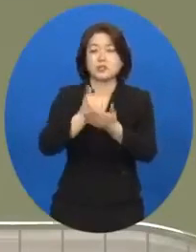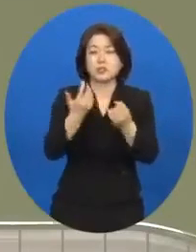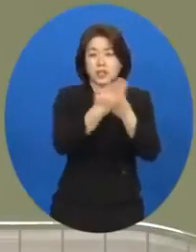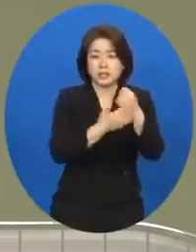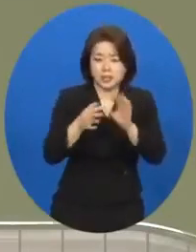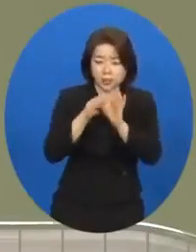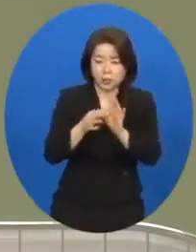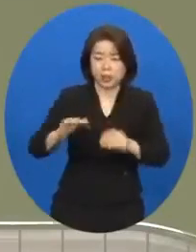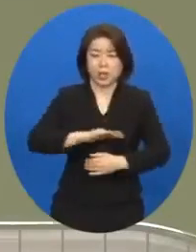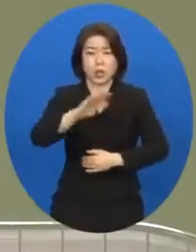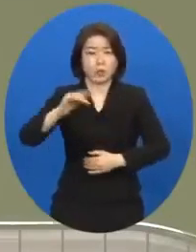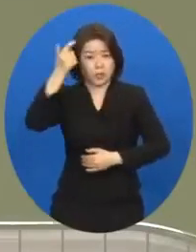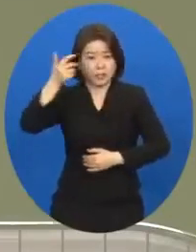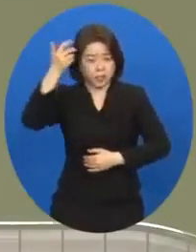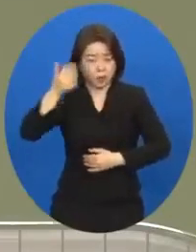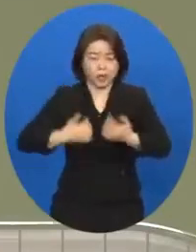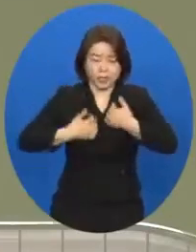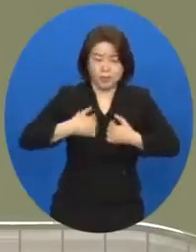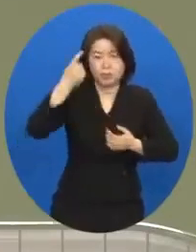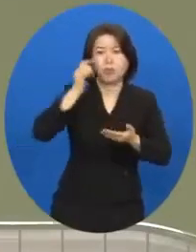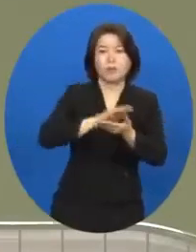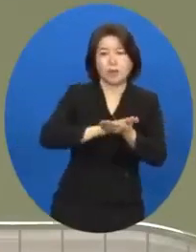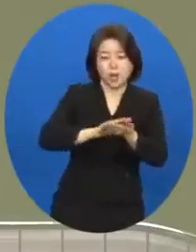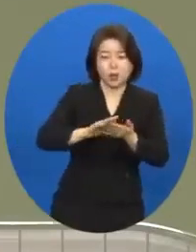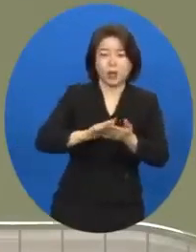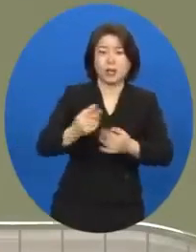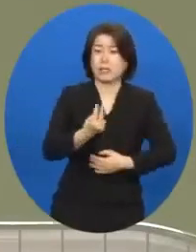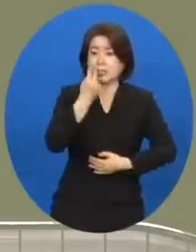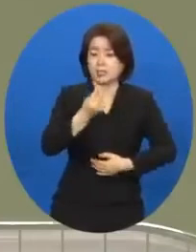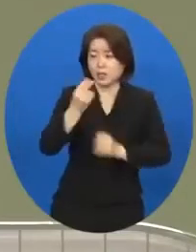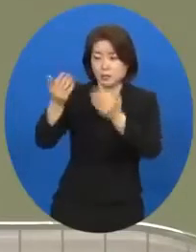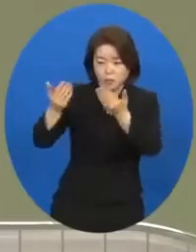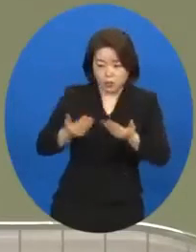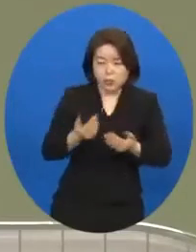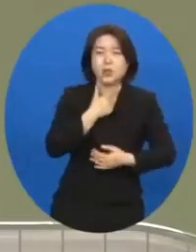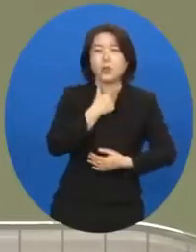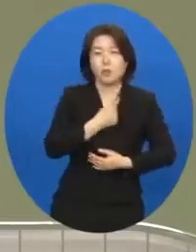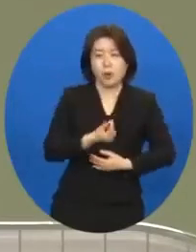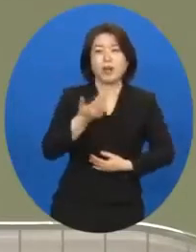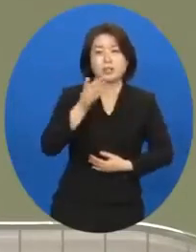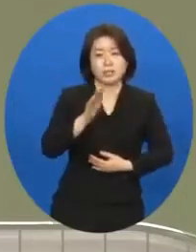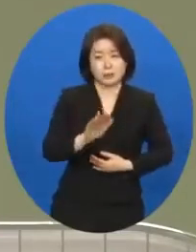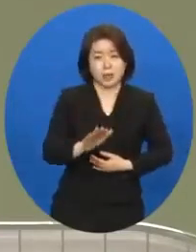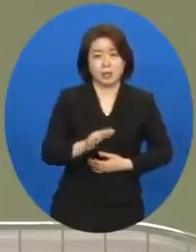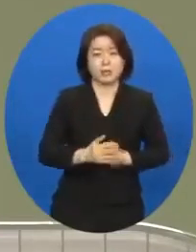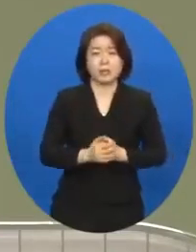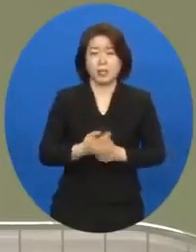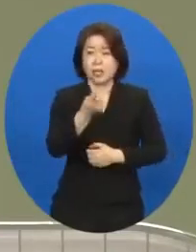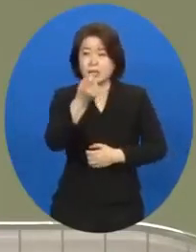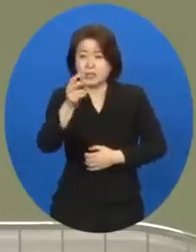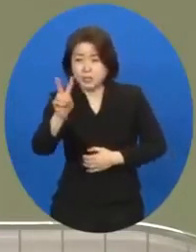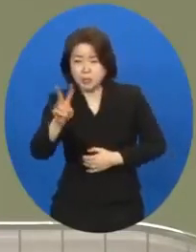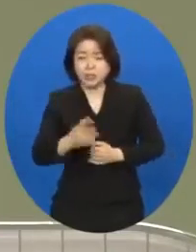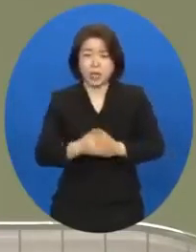통하여 우리 영혼에 기쁨과 평강과 생명을 주시기 원하시지만 TV와